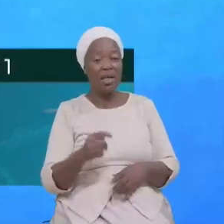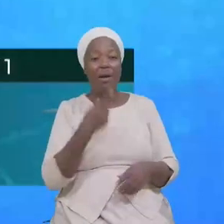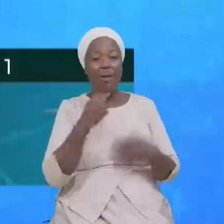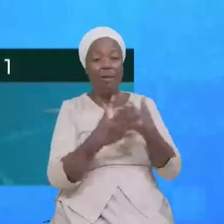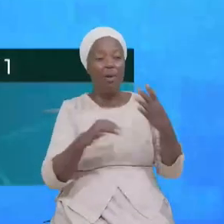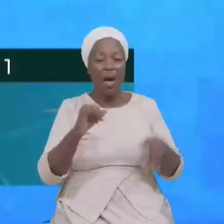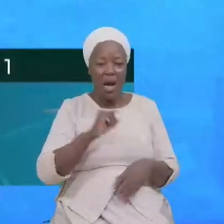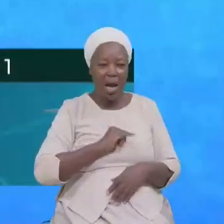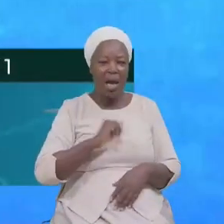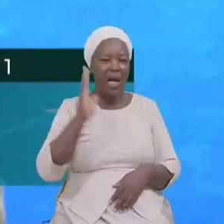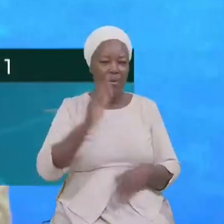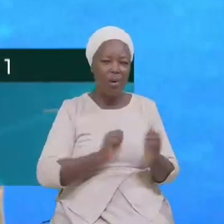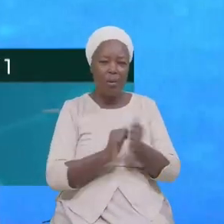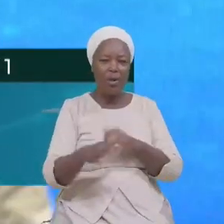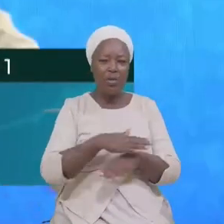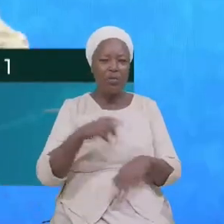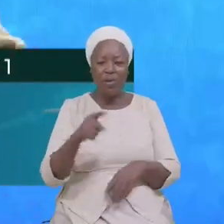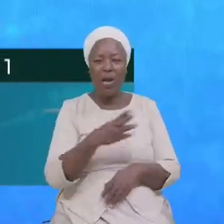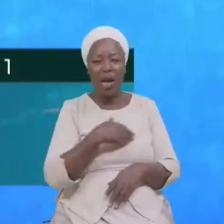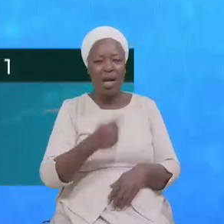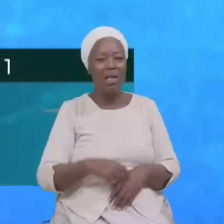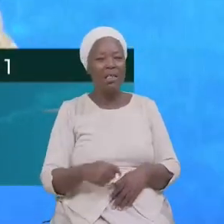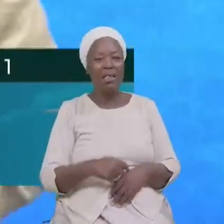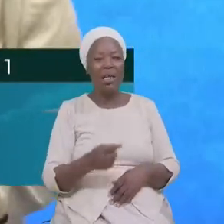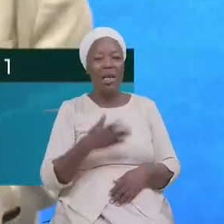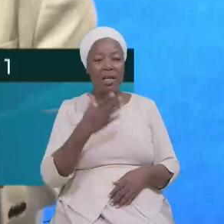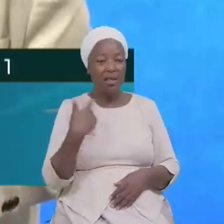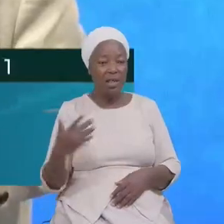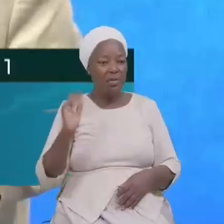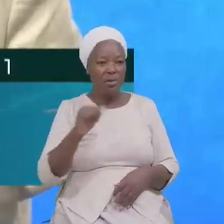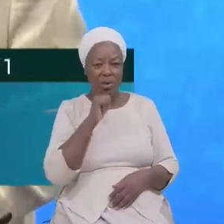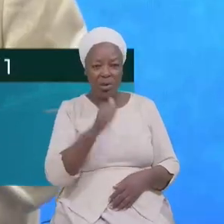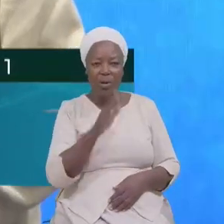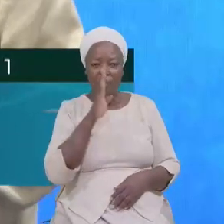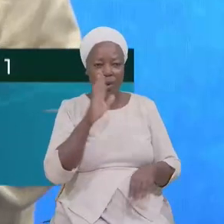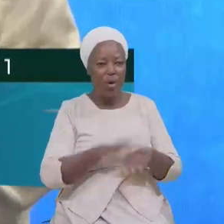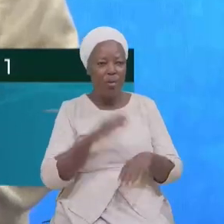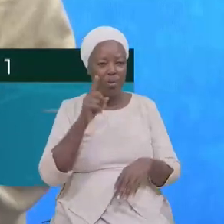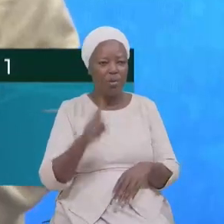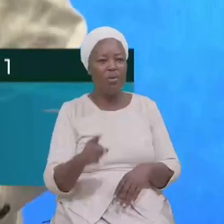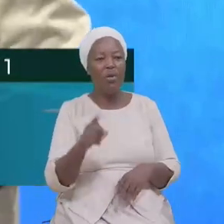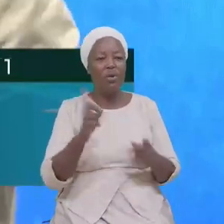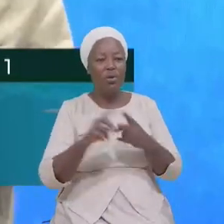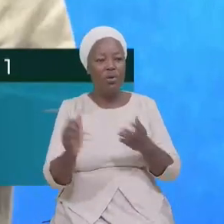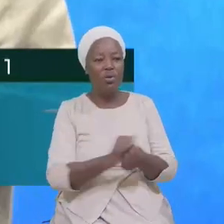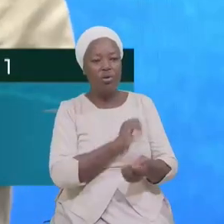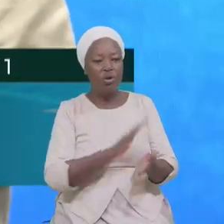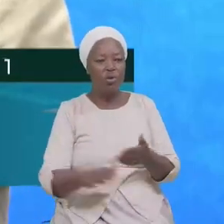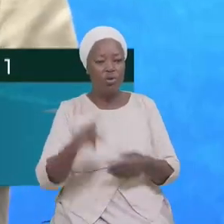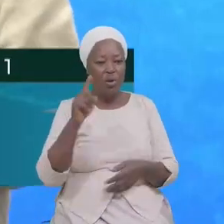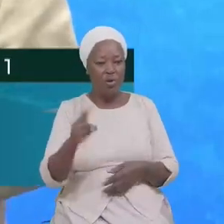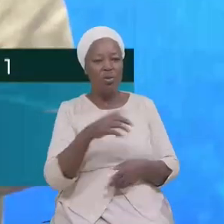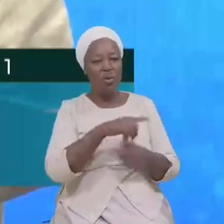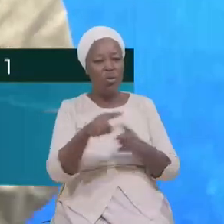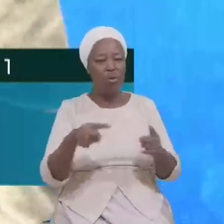Le sang vous servira de signe sur les maisons où vous serez. Je verrai le sang et je